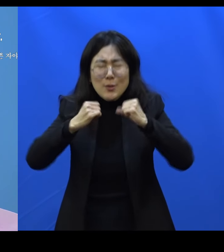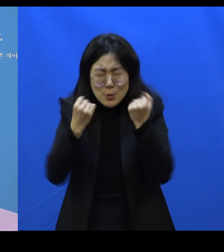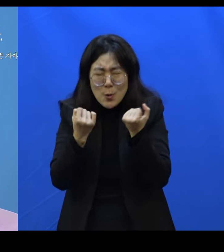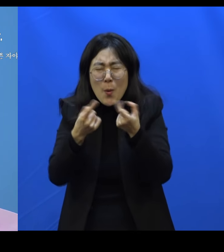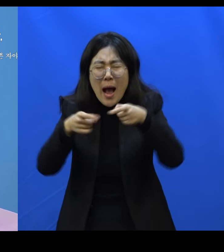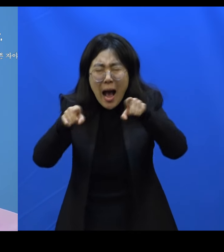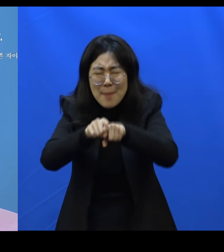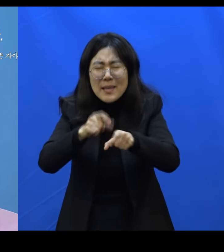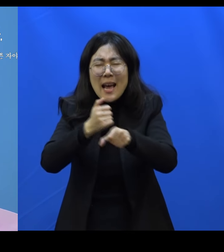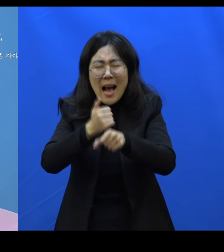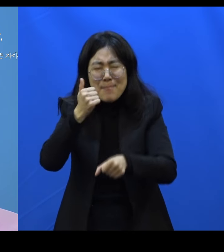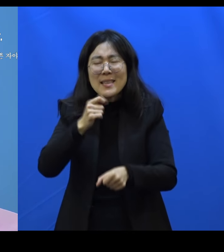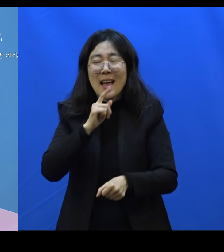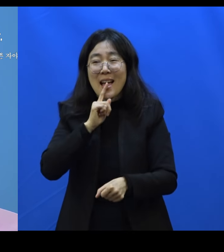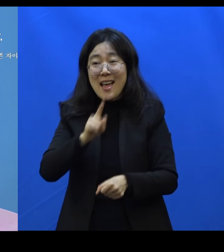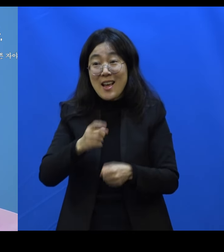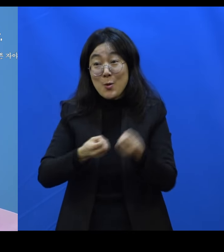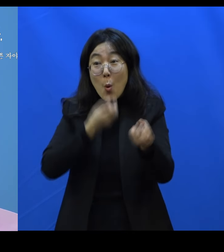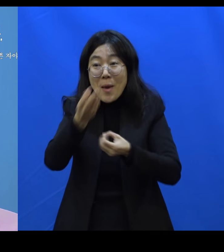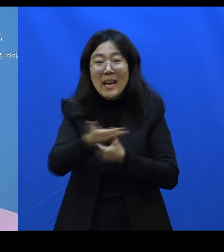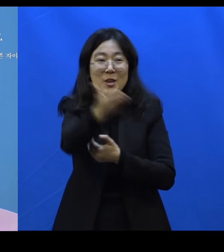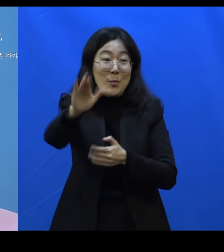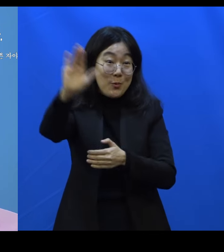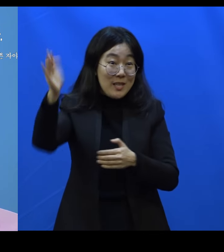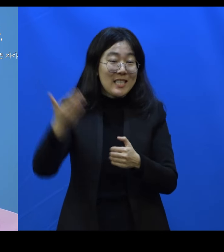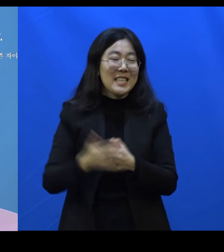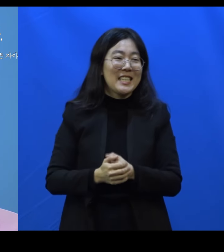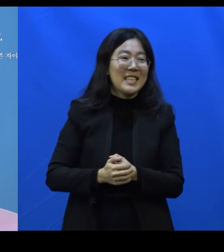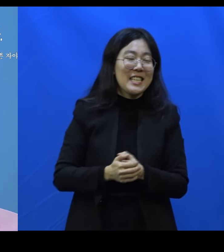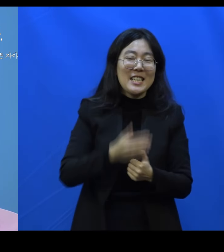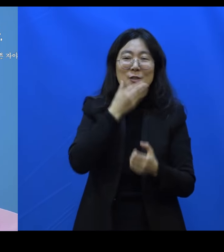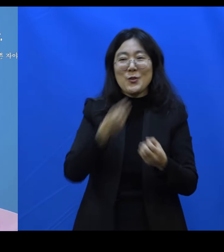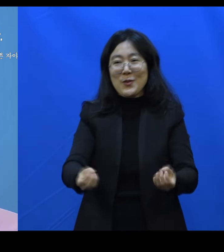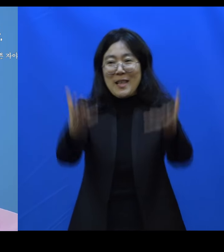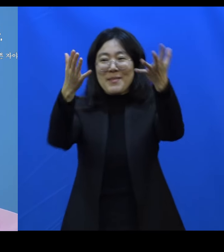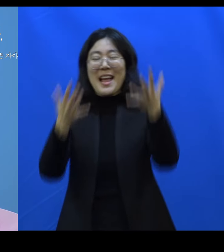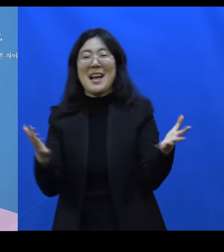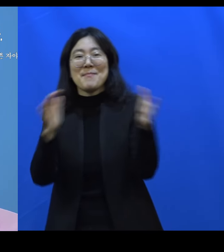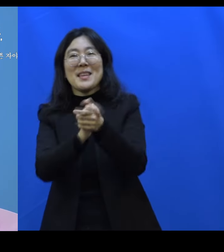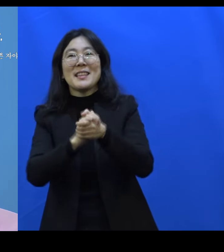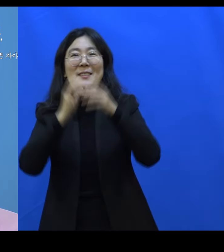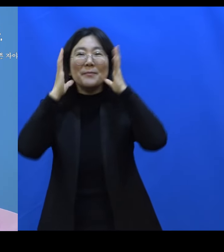이 반응을 여러분들이 할 수 있게 되기를 주의 이름으로 축원합니다.